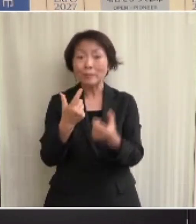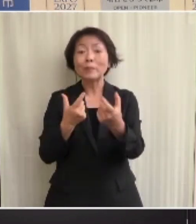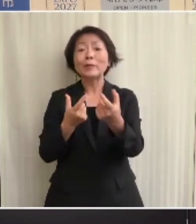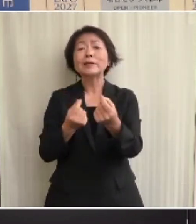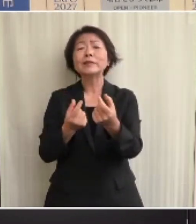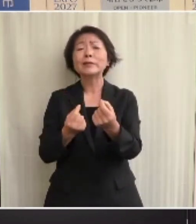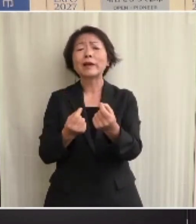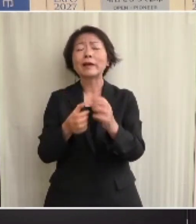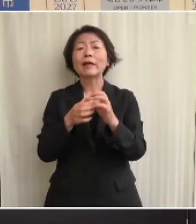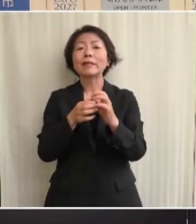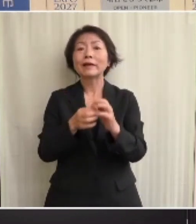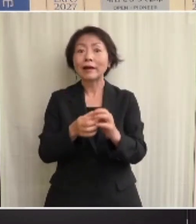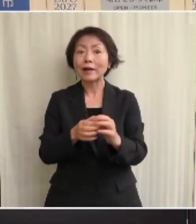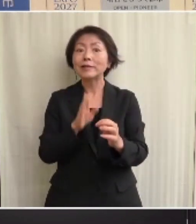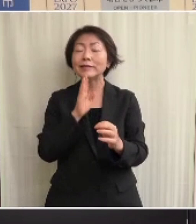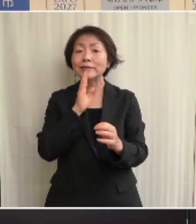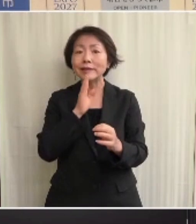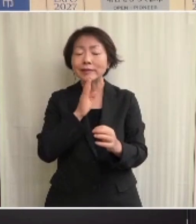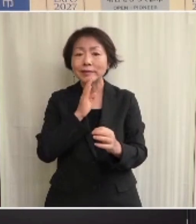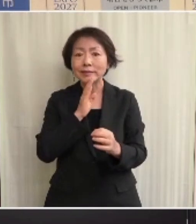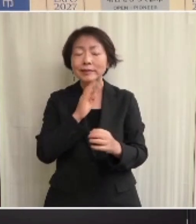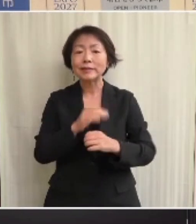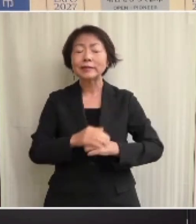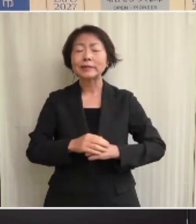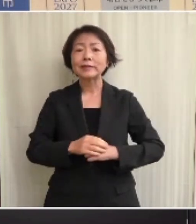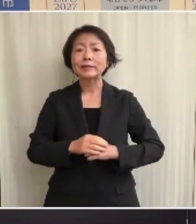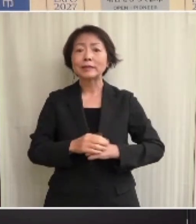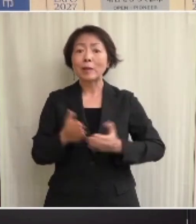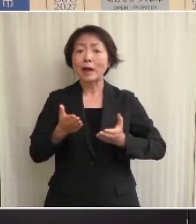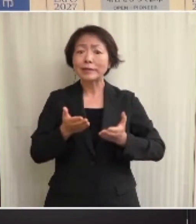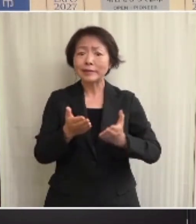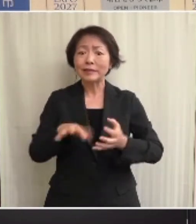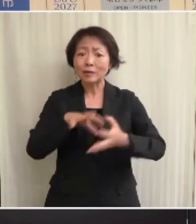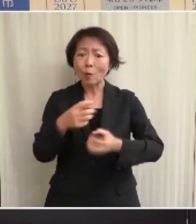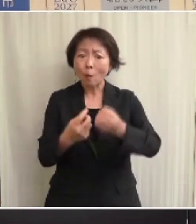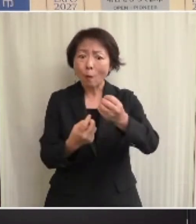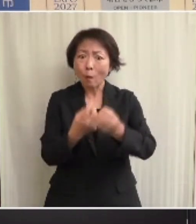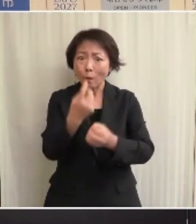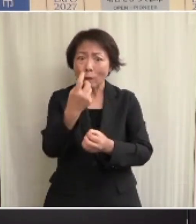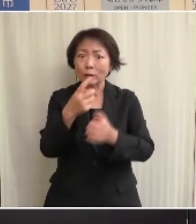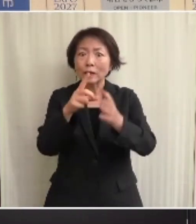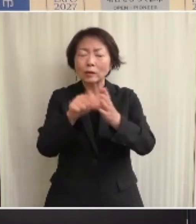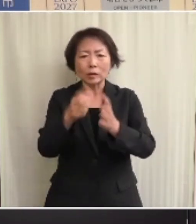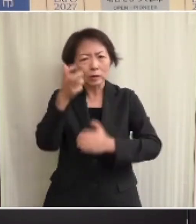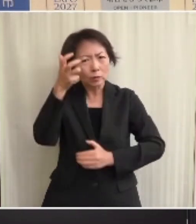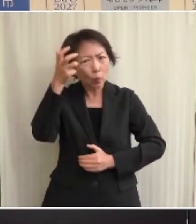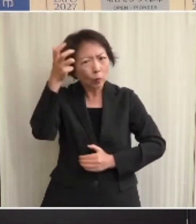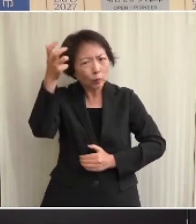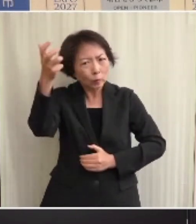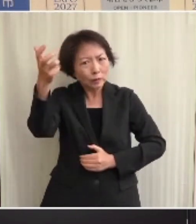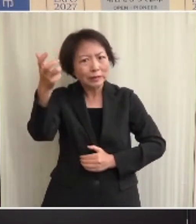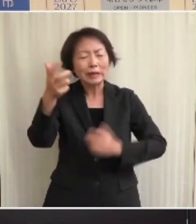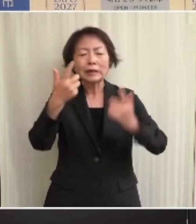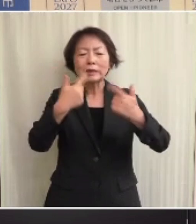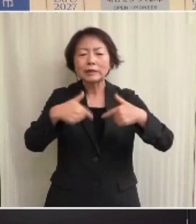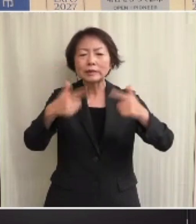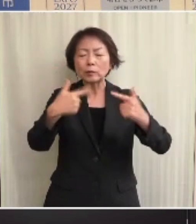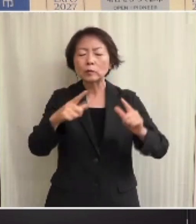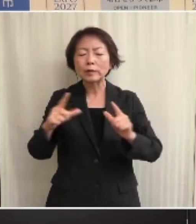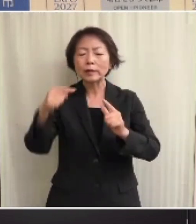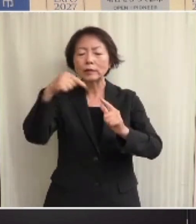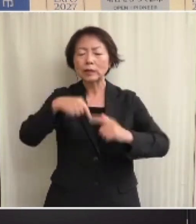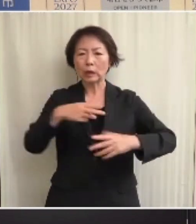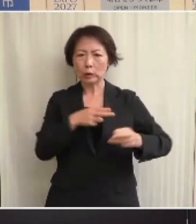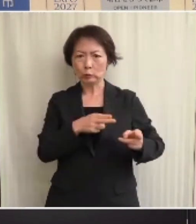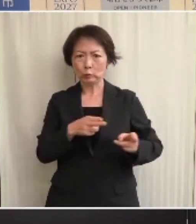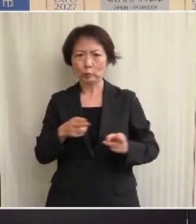いまして実際にですね、地震が起こった時を想定して、日頃からの準備、そ